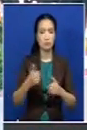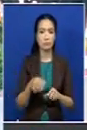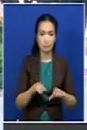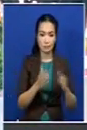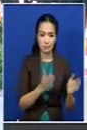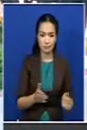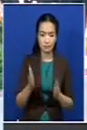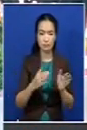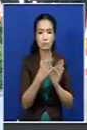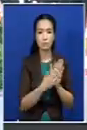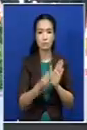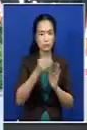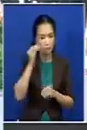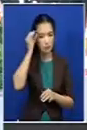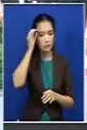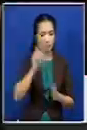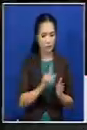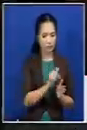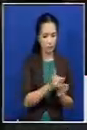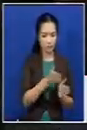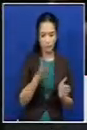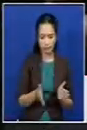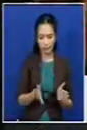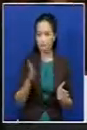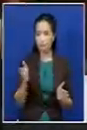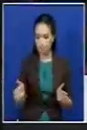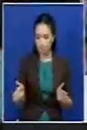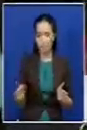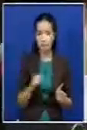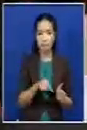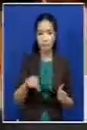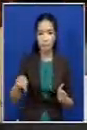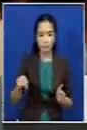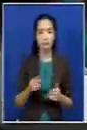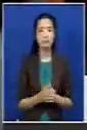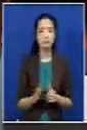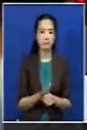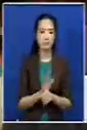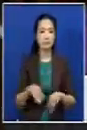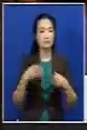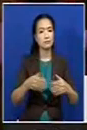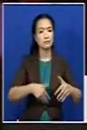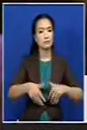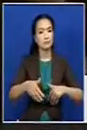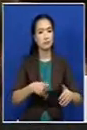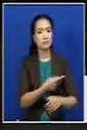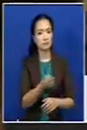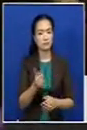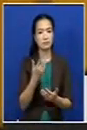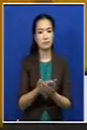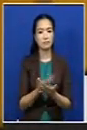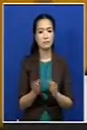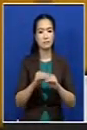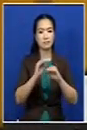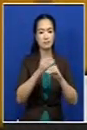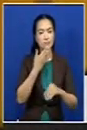บวนการให้ความรู้ตั้งแต่ต้นกลางต้นทางกลางทางปลายทางทั้งเส้นสายเลยนะคะก็เพื่อช่วยให้ชุมชนมีรายได้ม